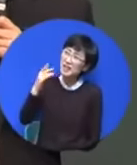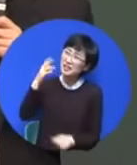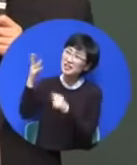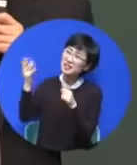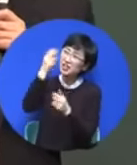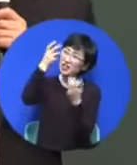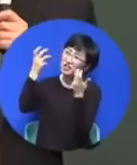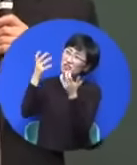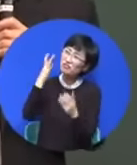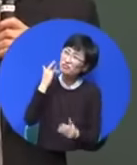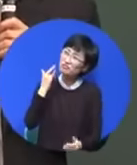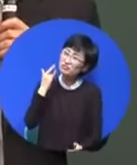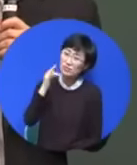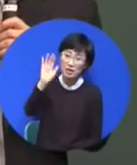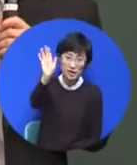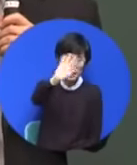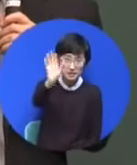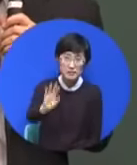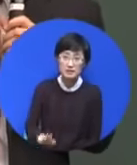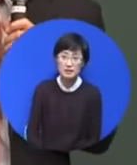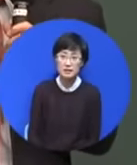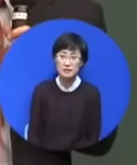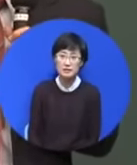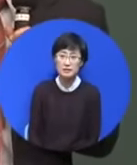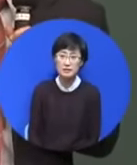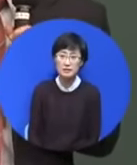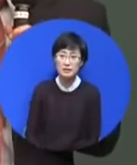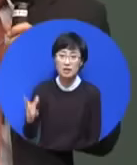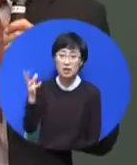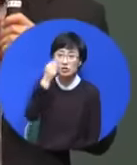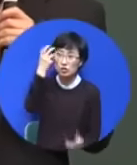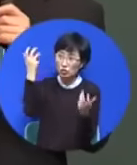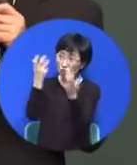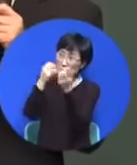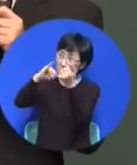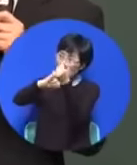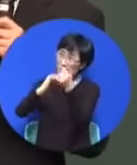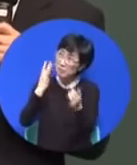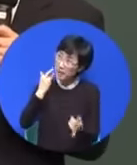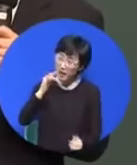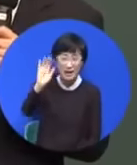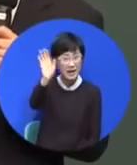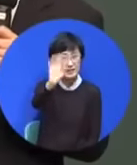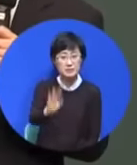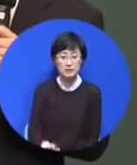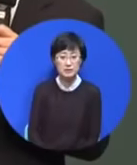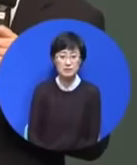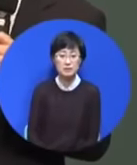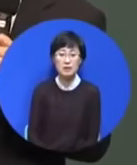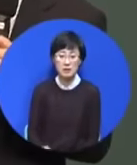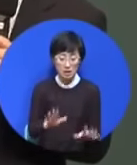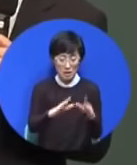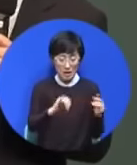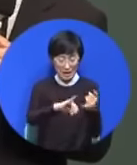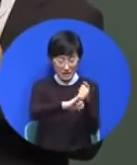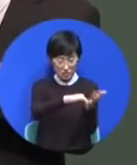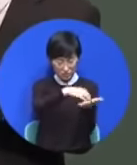거짓말이 저는 그렇게 반대로 생각합니다 이게 진짜다